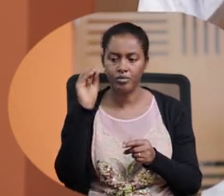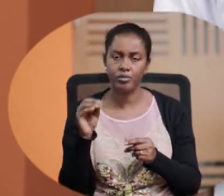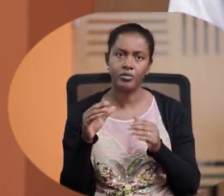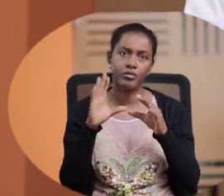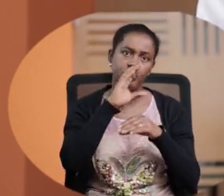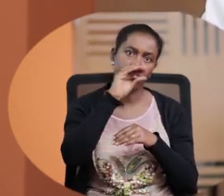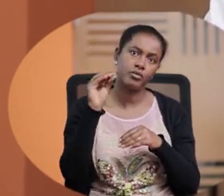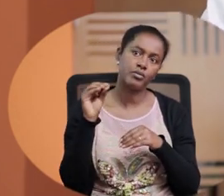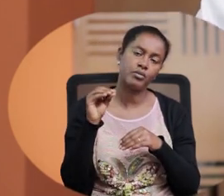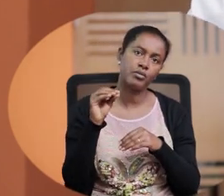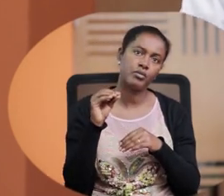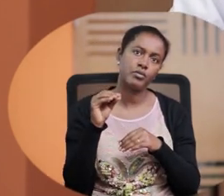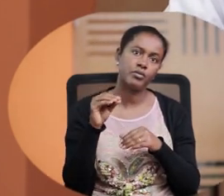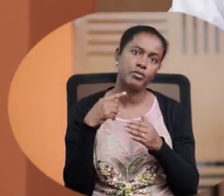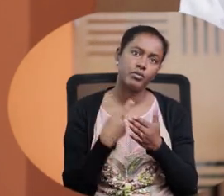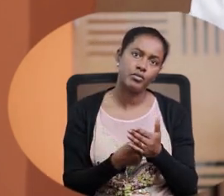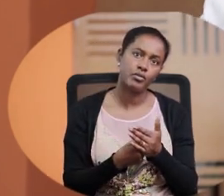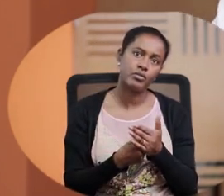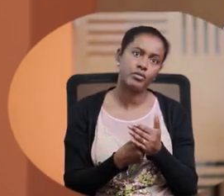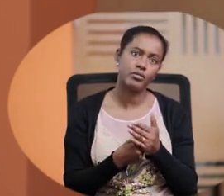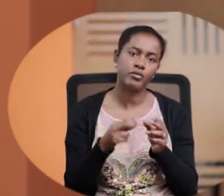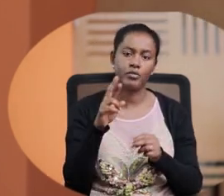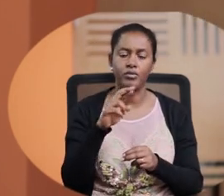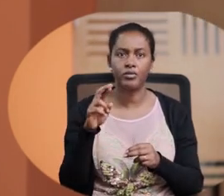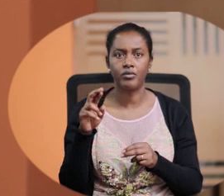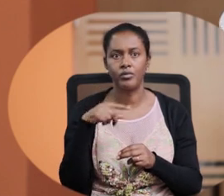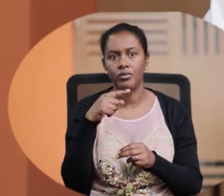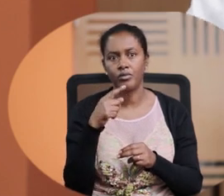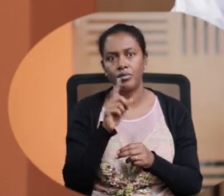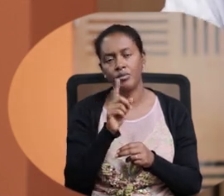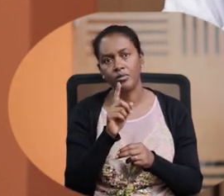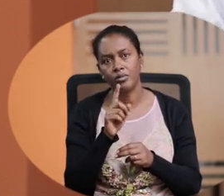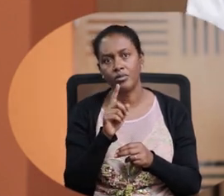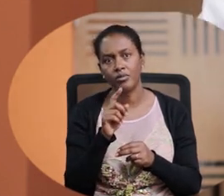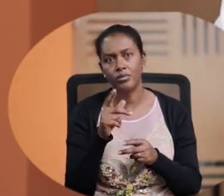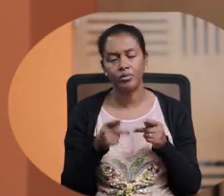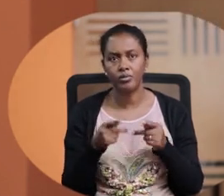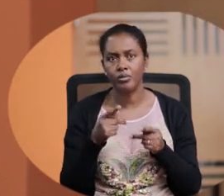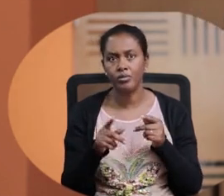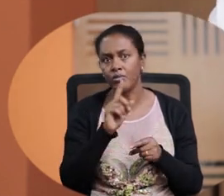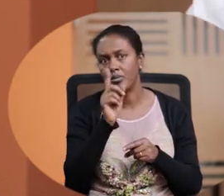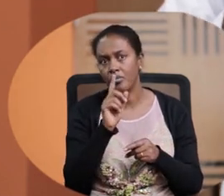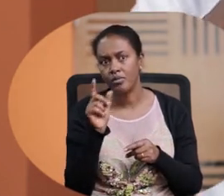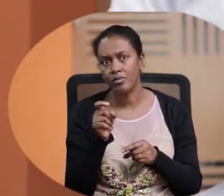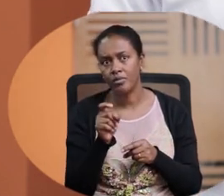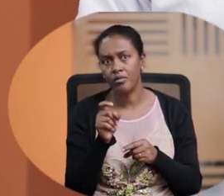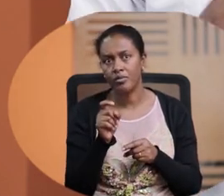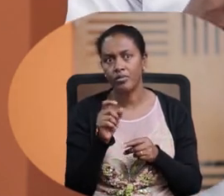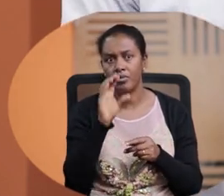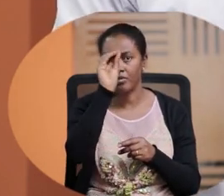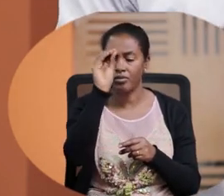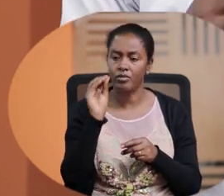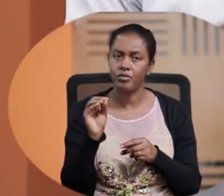boqonnaa kanaa ture kanaaf achi jalattiin reeshoo jechuun maalinni pirooporshinii jechuun maalinni dhibbarraa jechuun maal akka